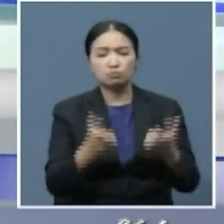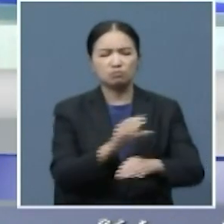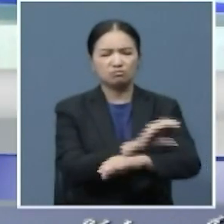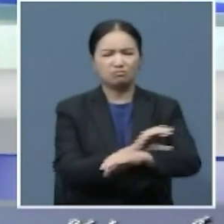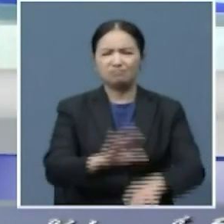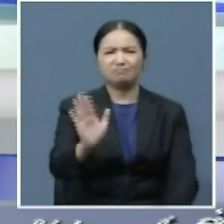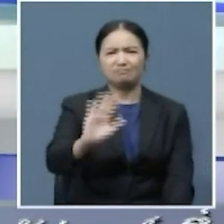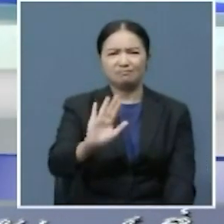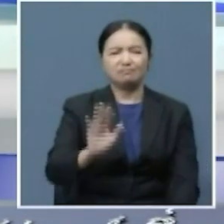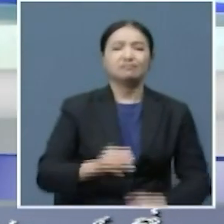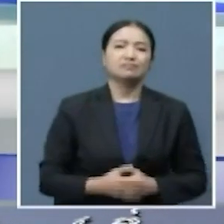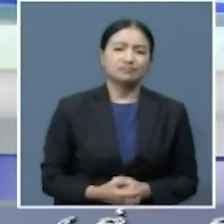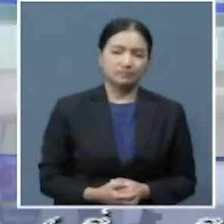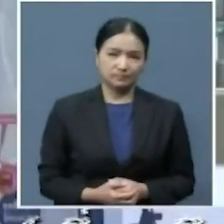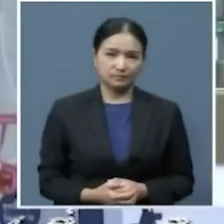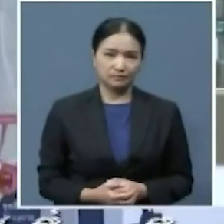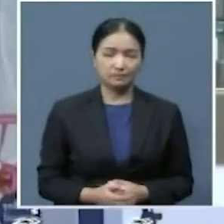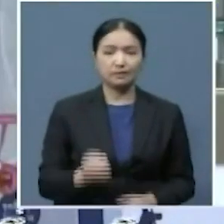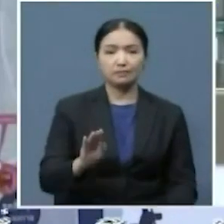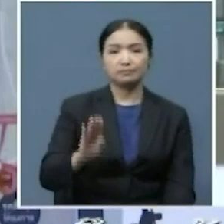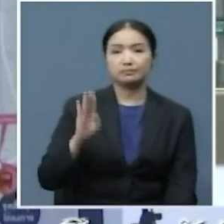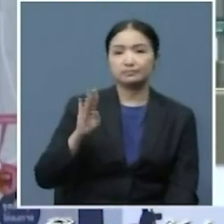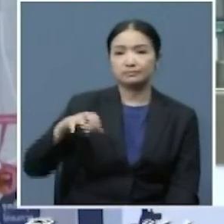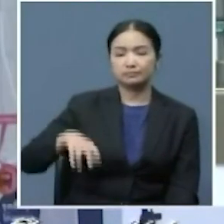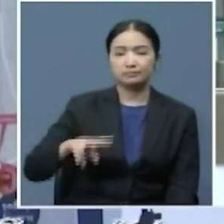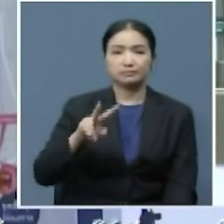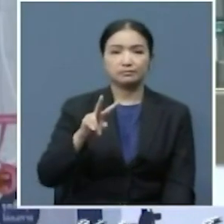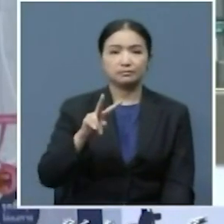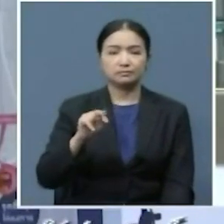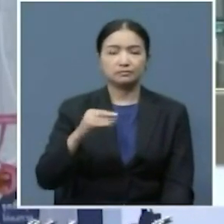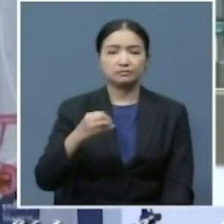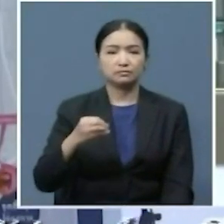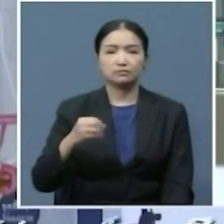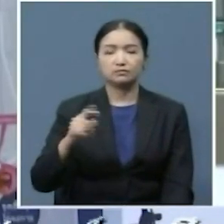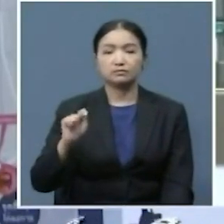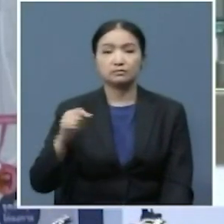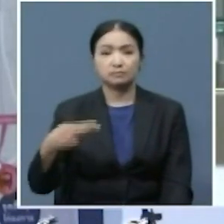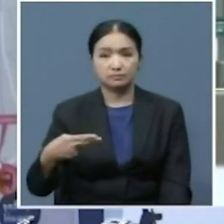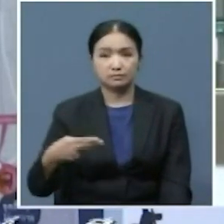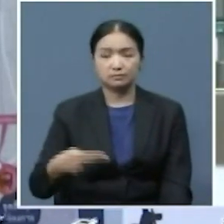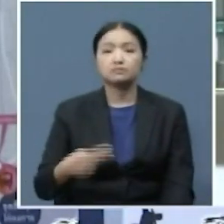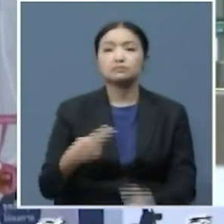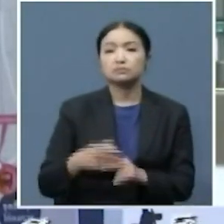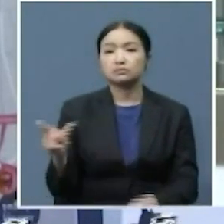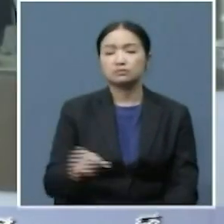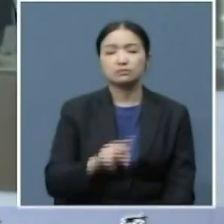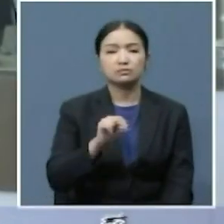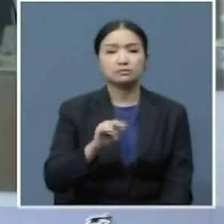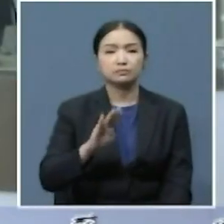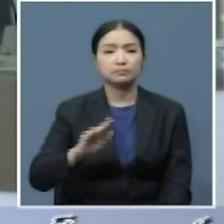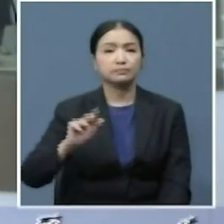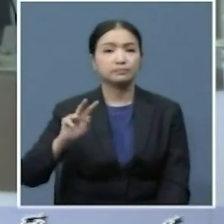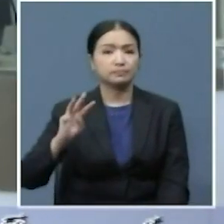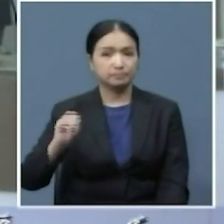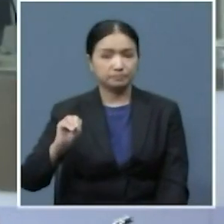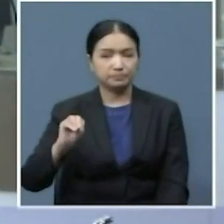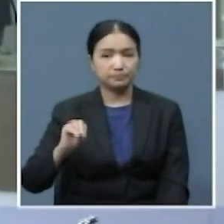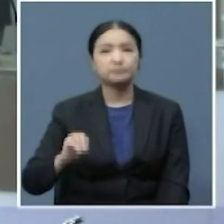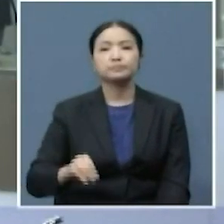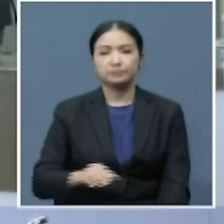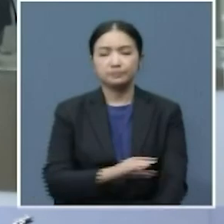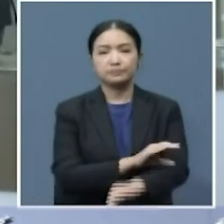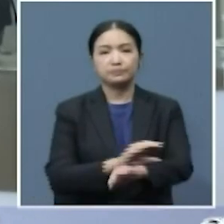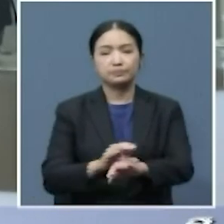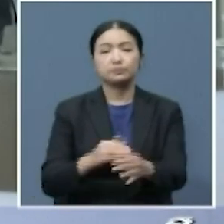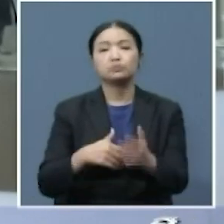ถไฟฟ้าค่ะบริษัท Northern Bangkok Monorail จำกัดหรือ NBM ผู้รับสัมปทานโครงการรถไฟฟ้ามหานครสายสี